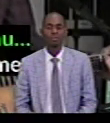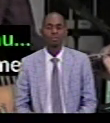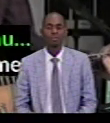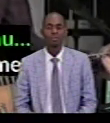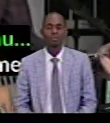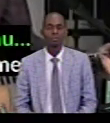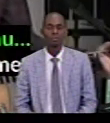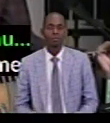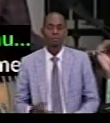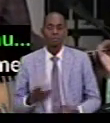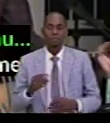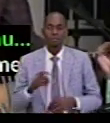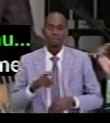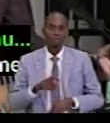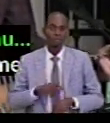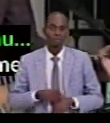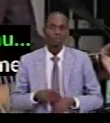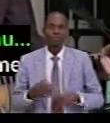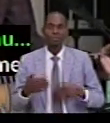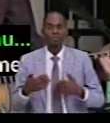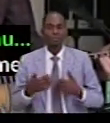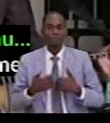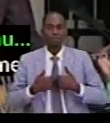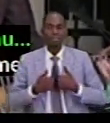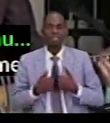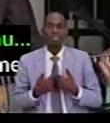Le temps est venu,